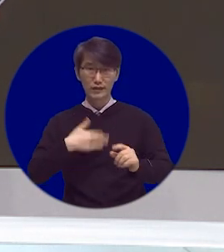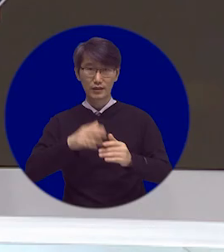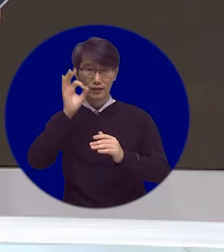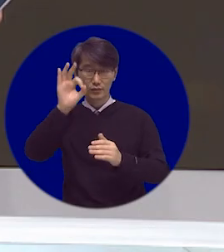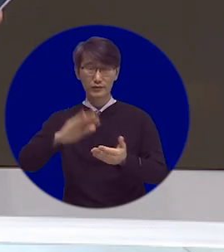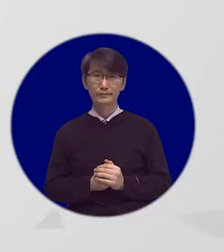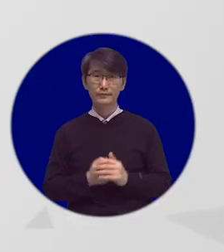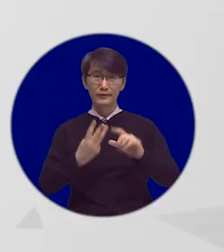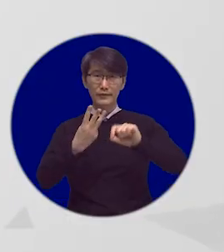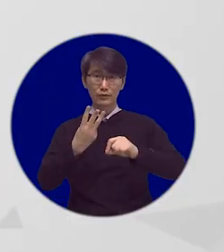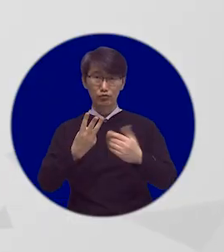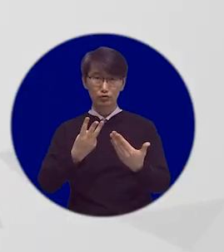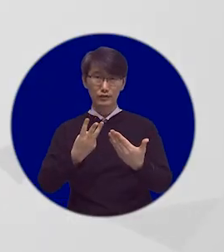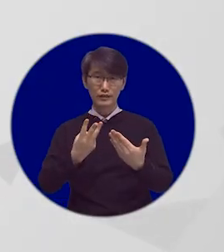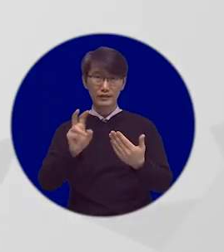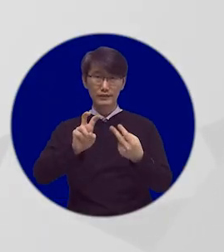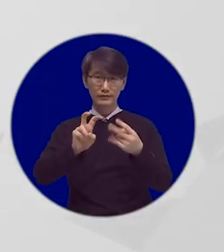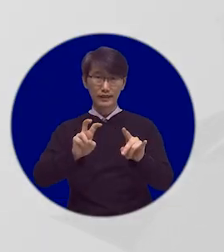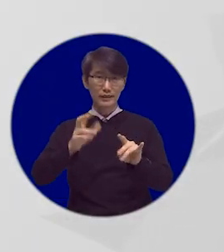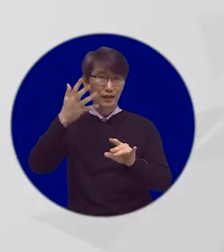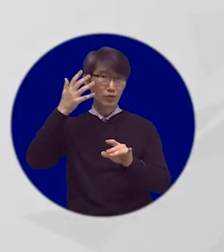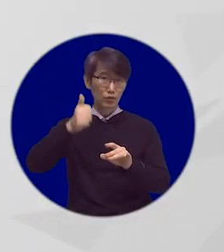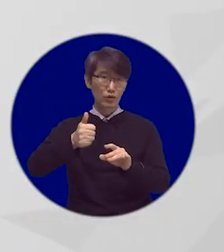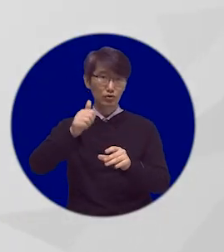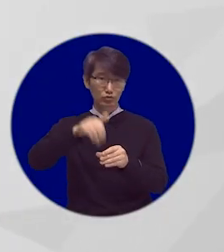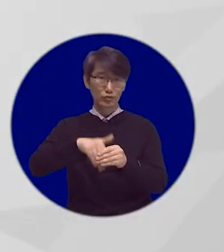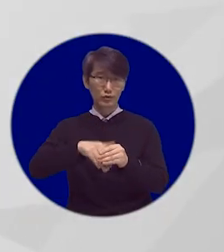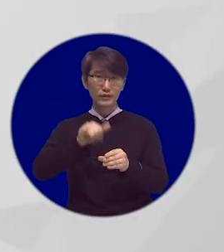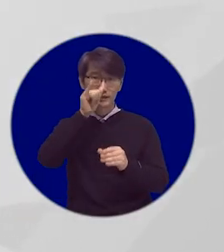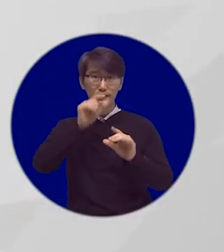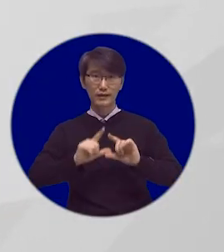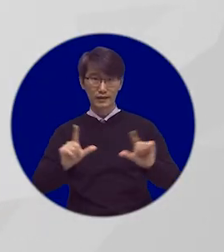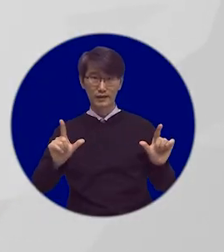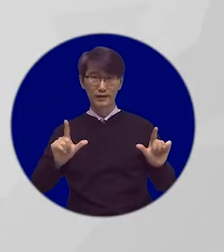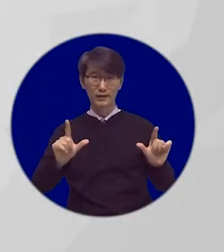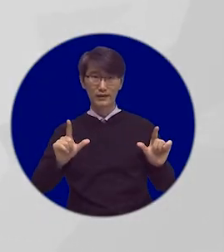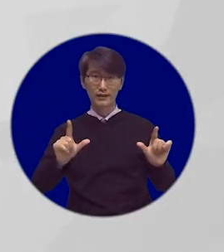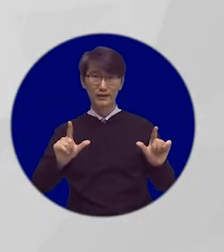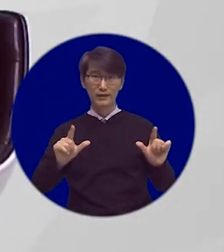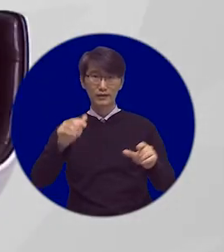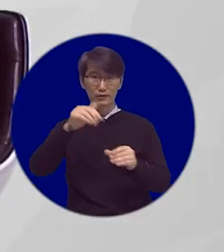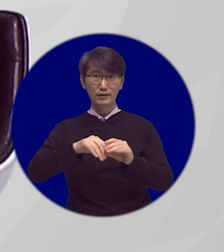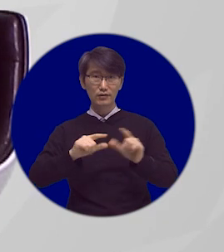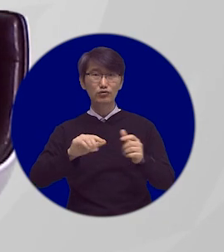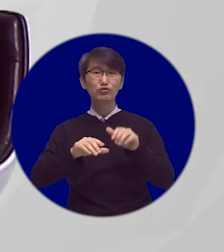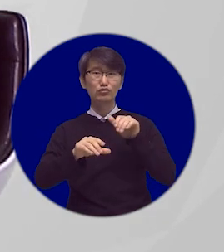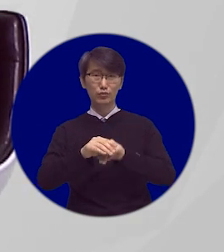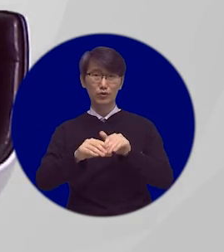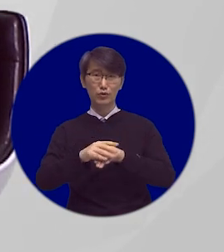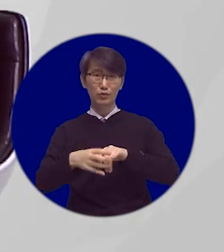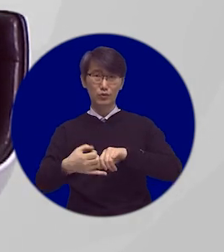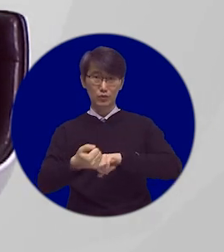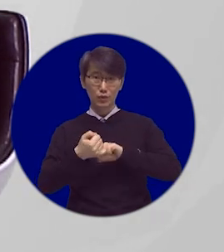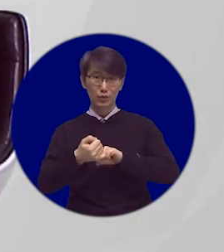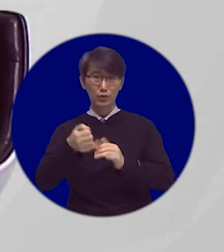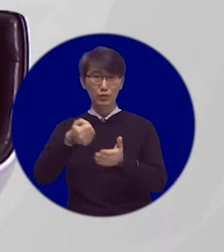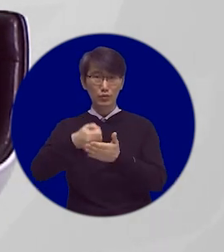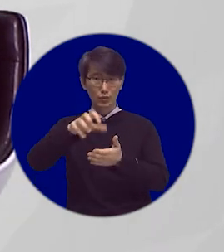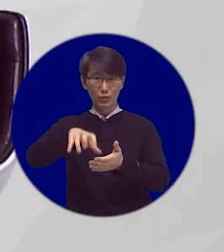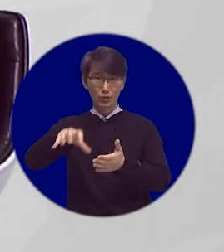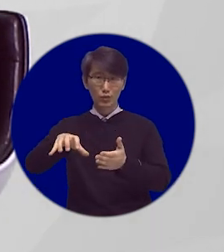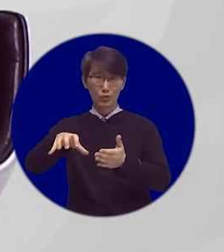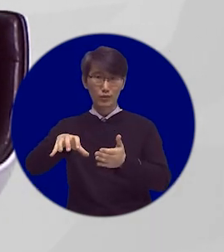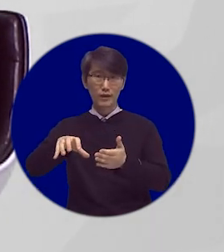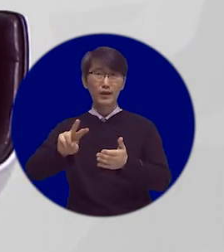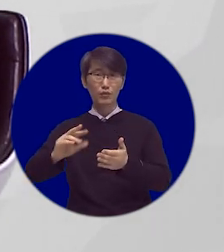알아봅니다. 3월 9일은 제20대 대통령 선거가 있는 날입니다. 선거일 투표는 반드시